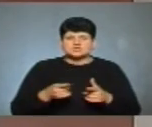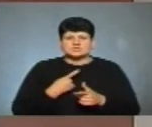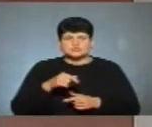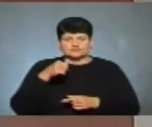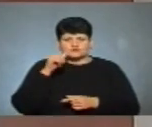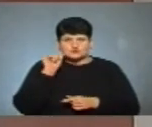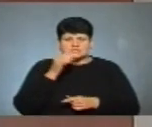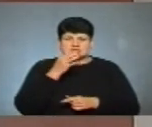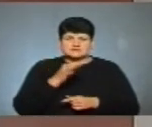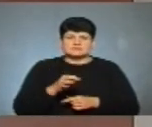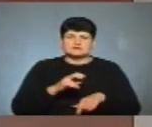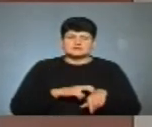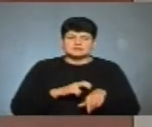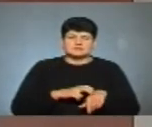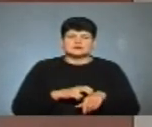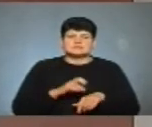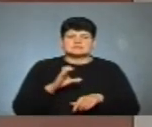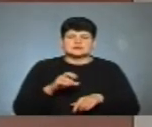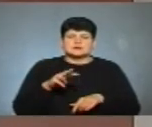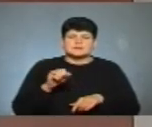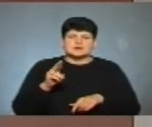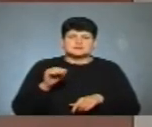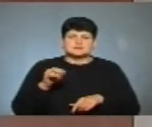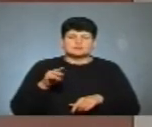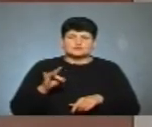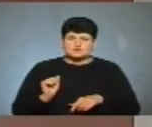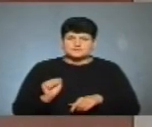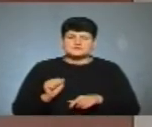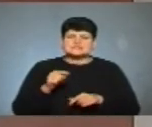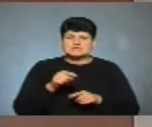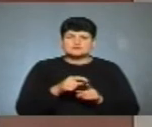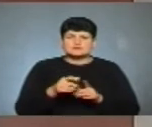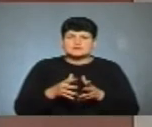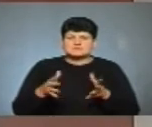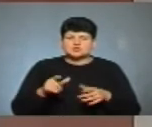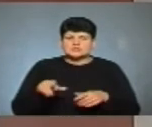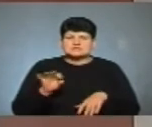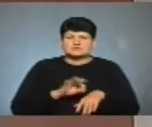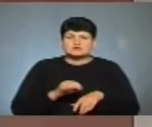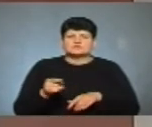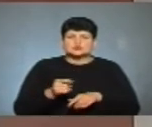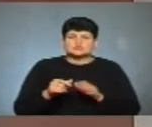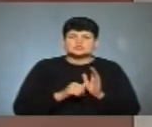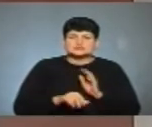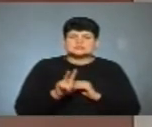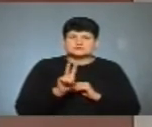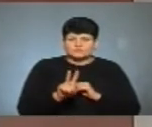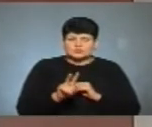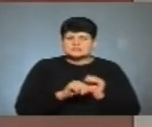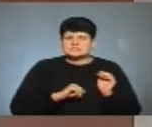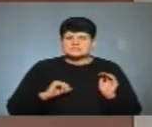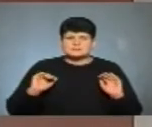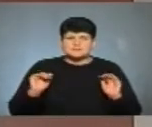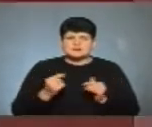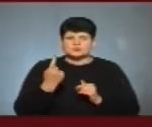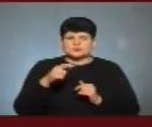вчора, розповіла епідеміологиня Світлана Маціпура. З її словами, найбільше людей захворіли в Тернополі – 62, найменше –